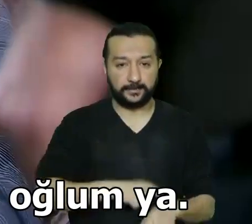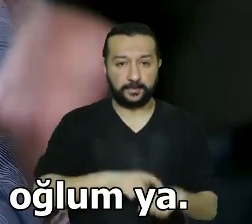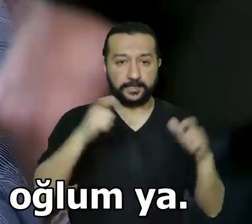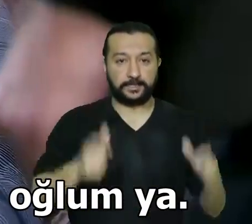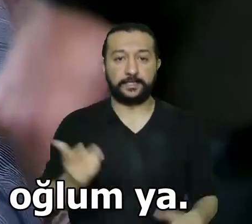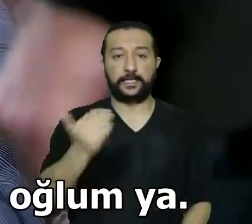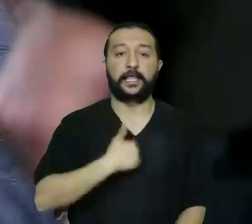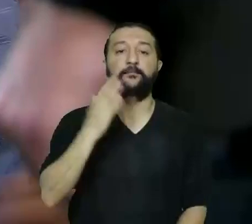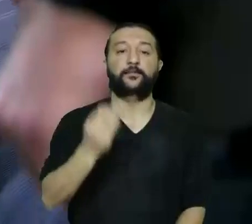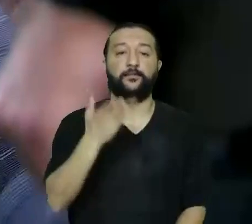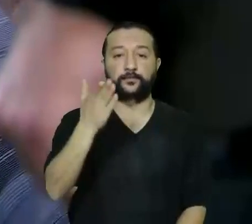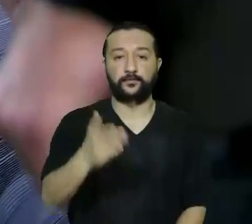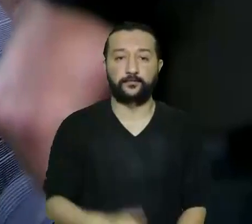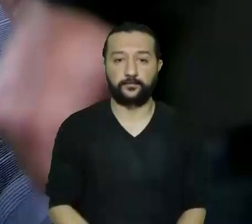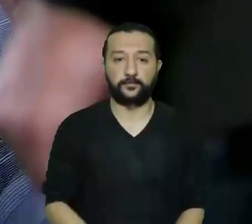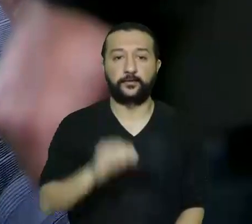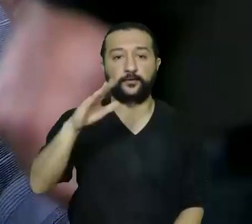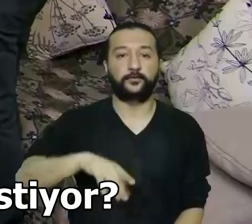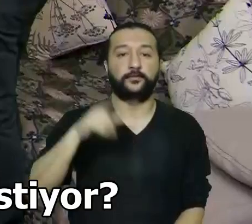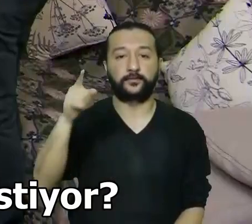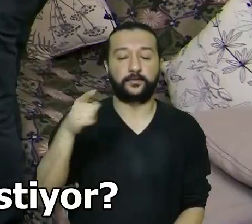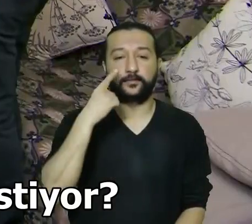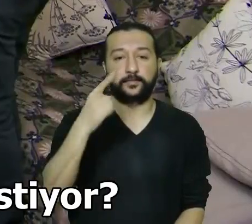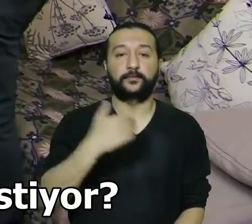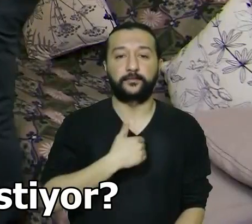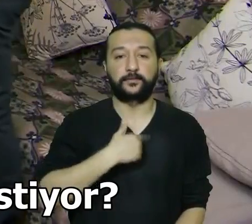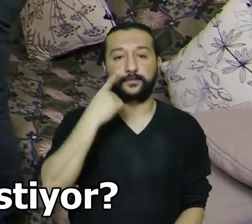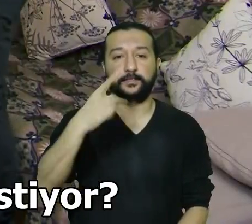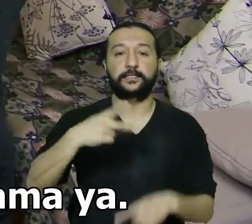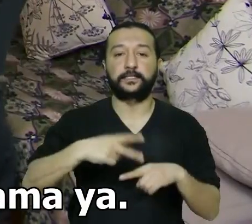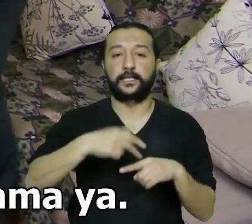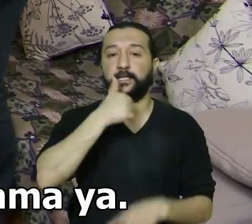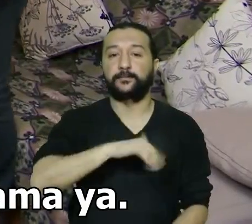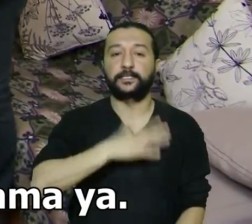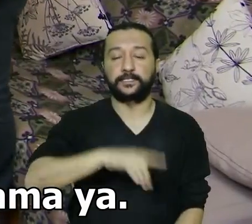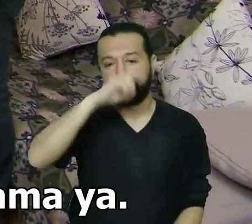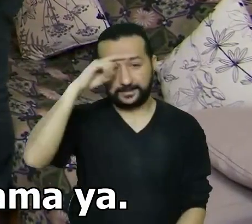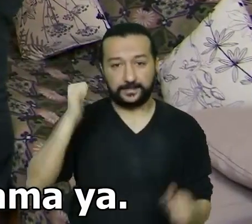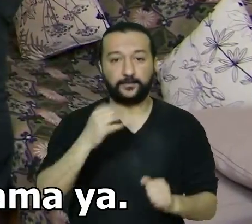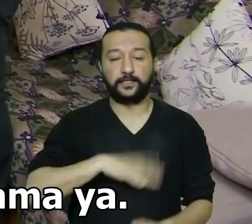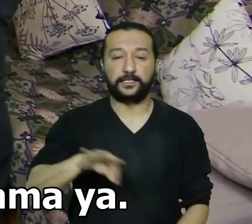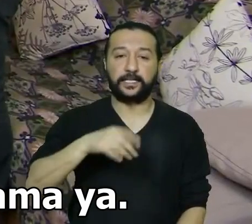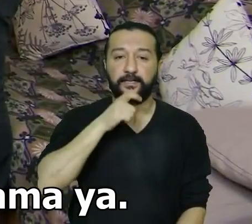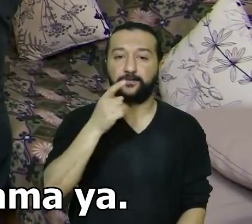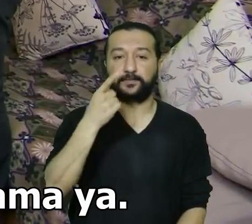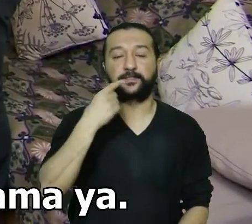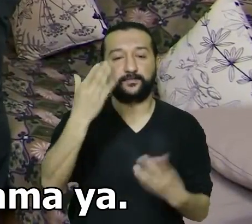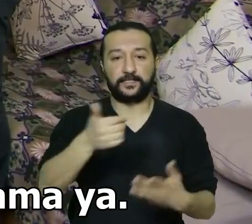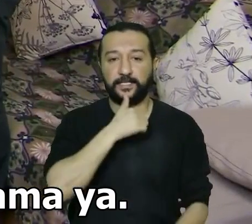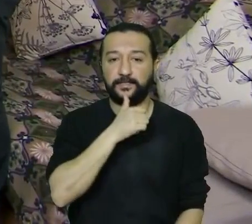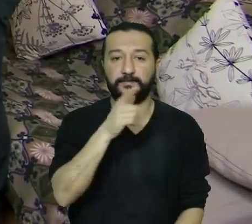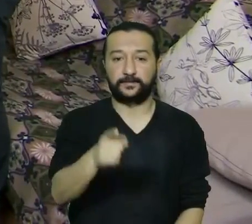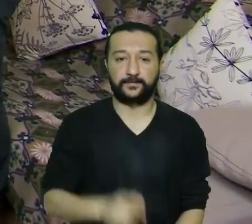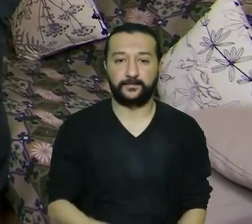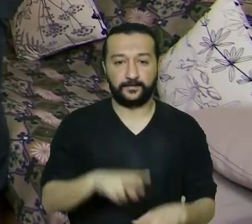mekanıma gelmiyor oğlum ya. Çocuklar, babam ağam, Zarf abiniz ne istiyor? Sıcak soğuk, çay, kahve bir şeyler getirin adama